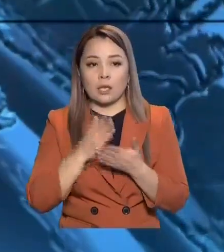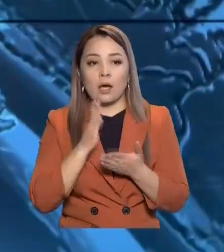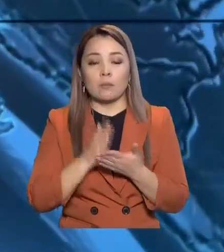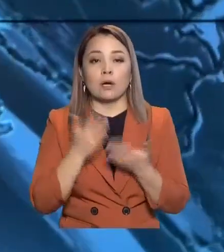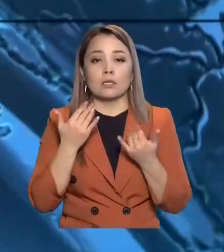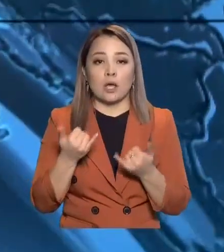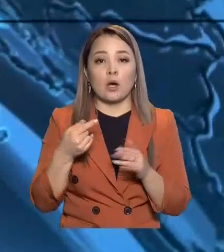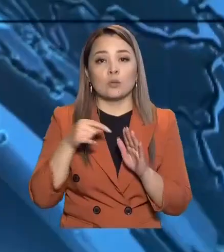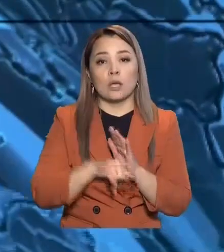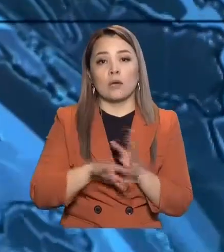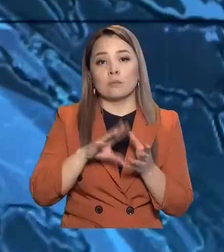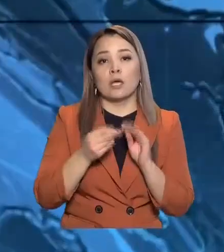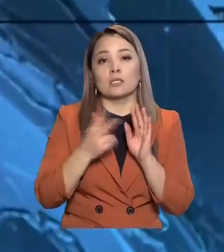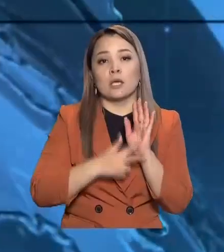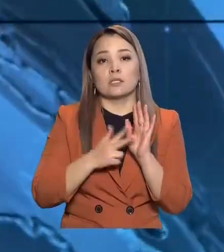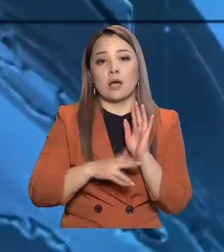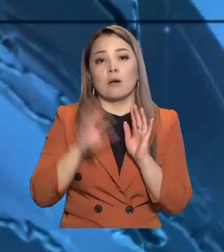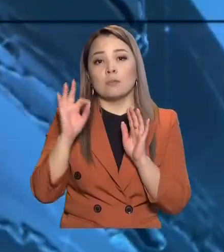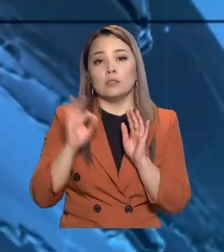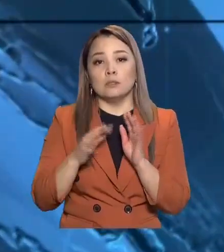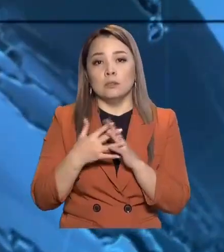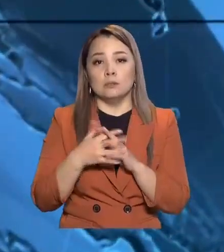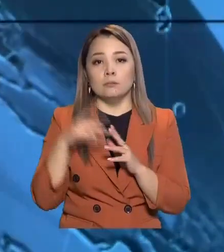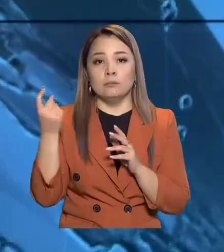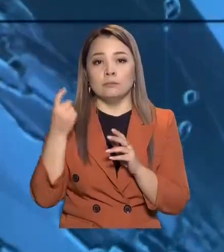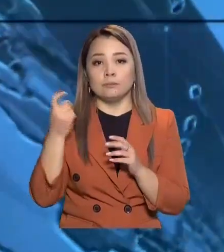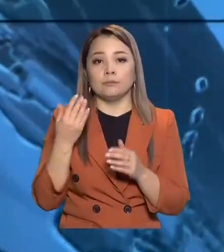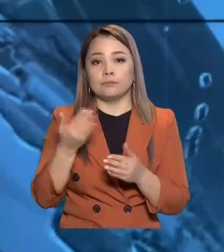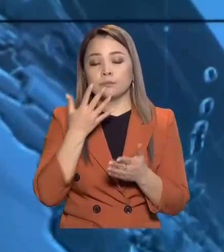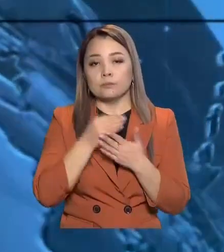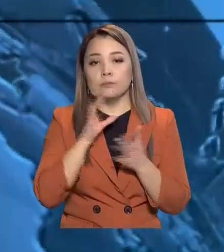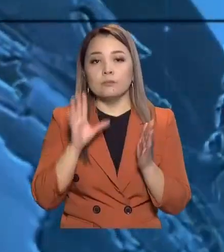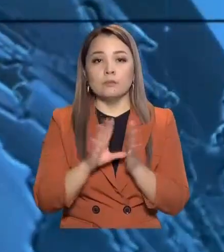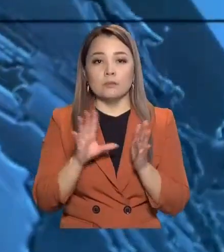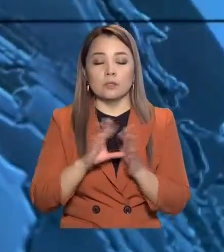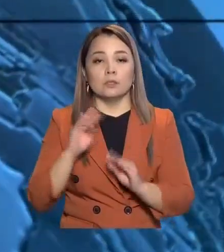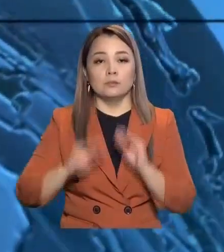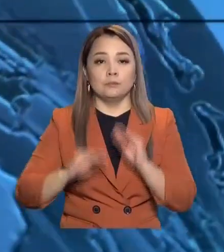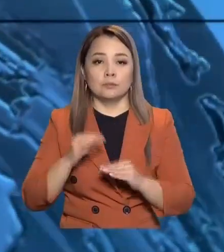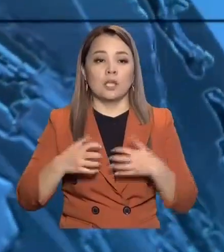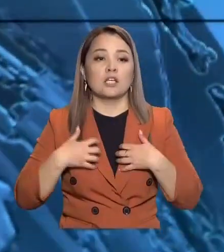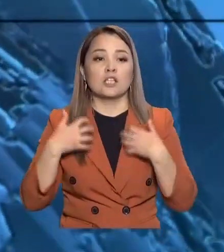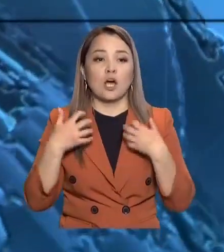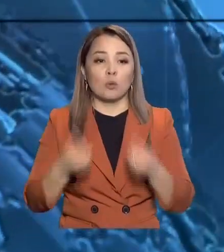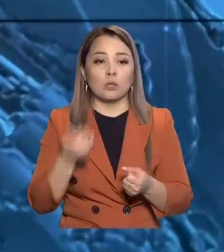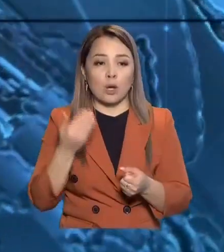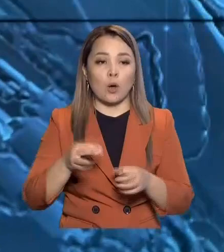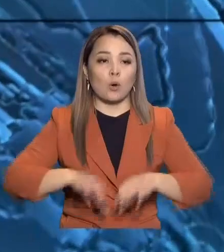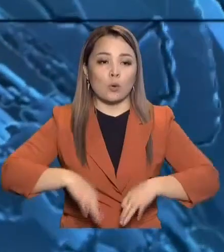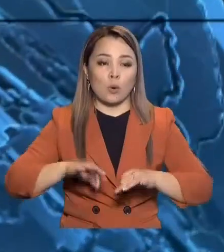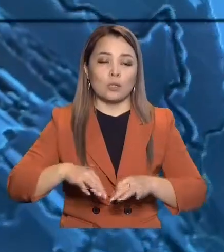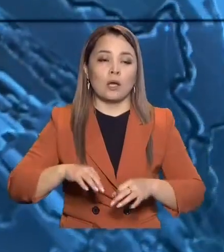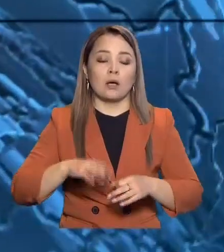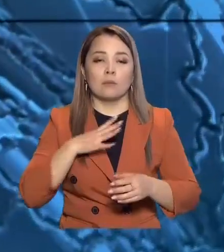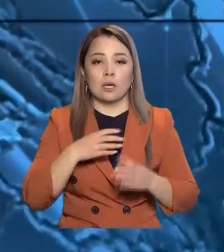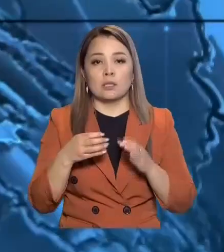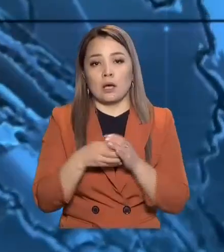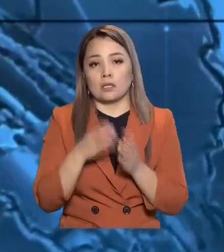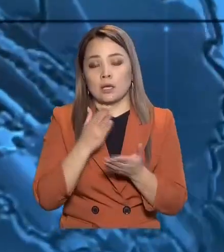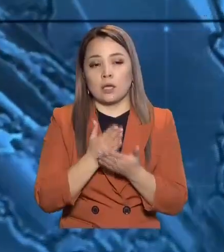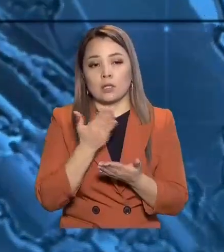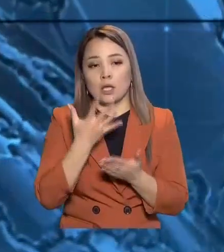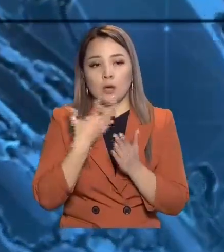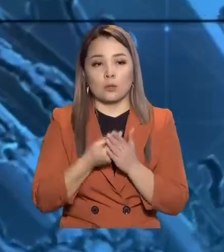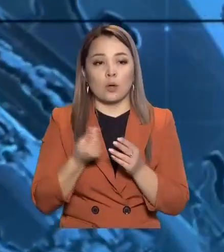жетті. Оның шамамен 80% ауыл шаруашылығы, жаңартылған энергия көздері, денсаулық сақтау, көлік, логистика салаларына